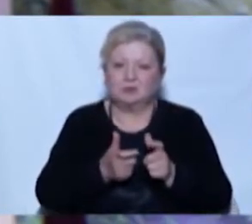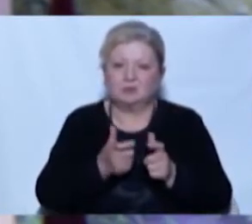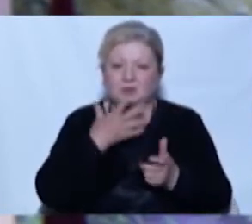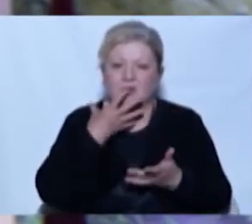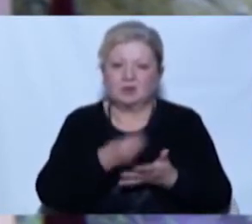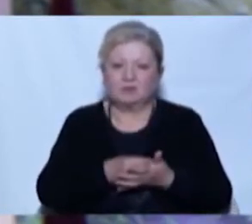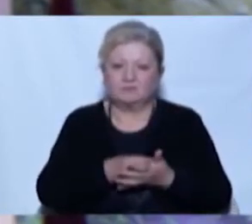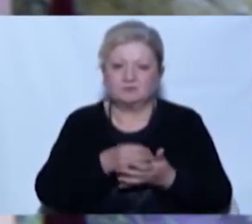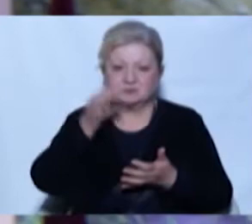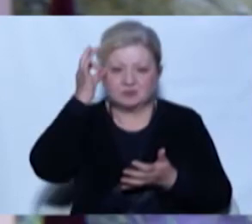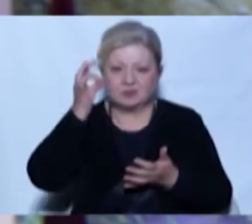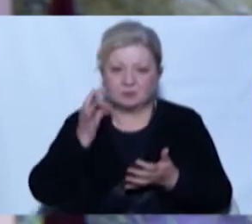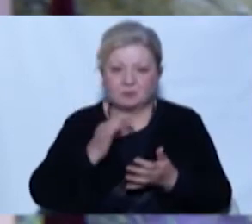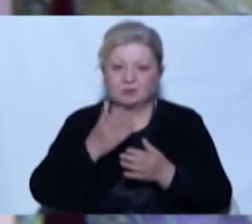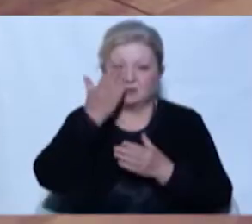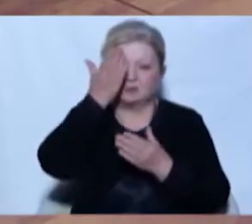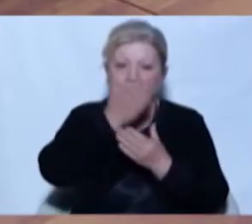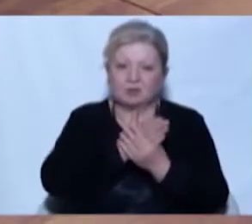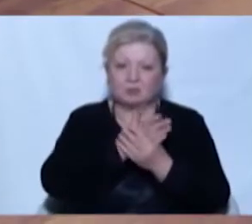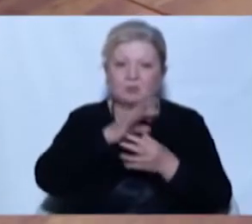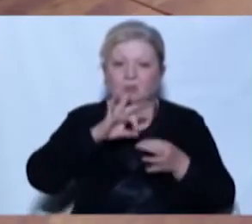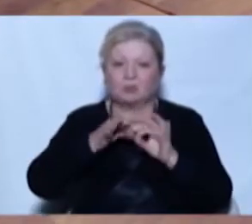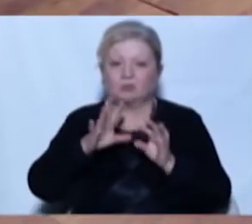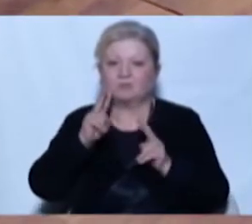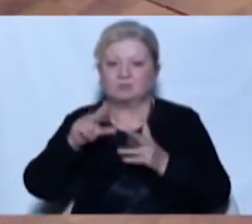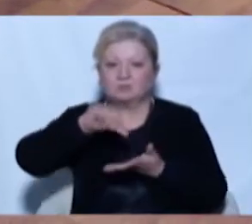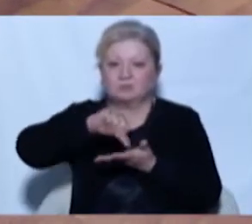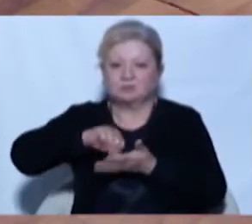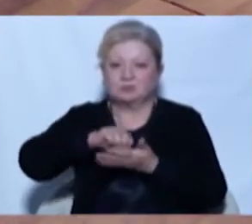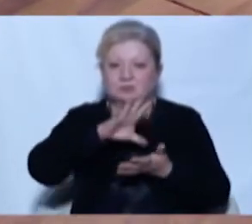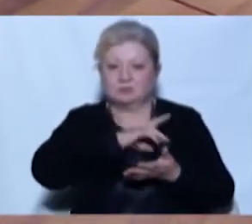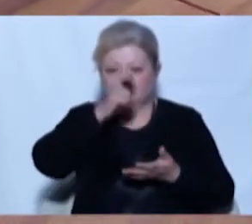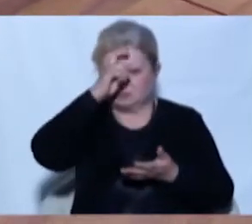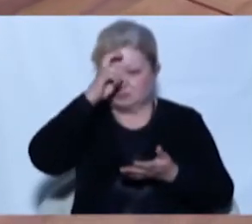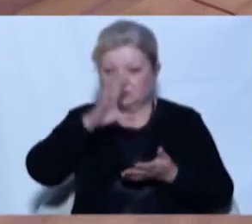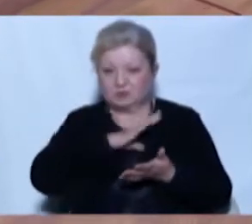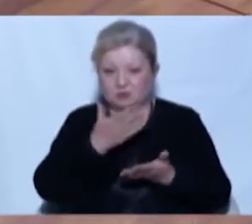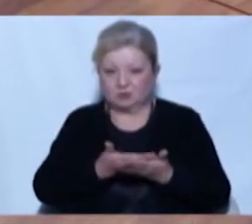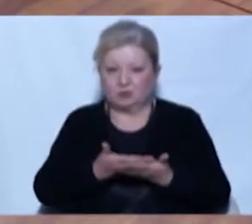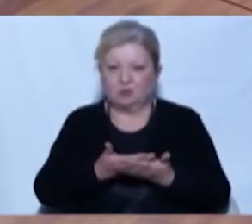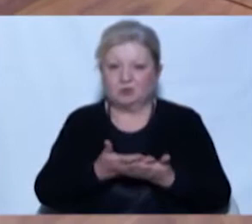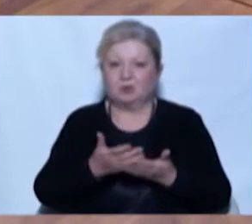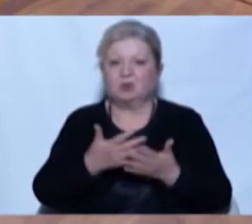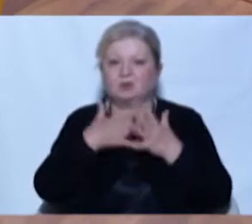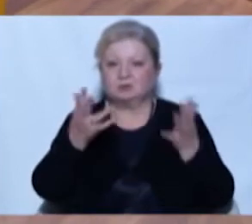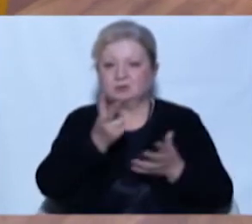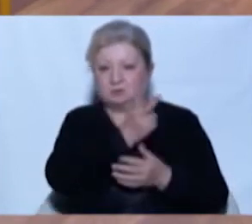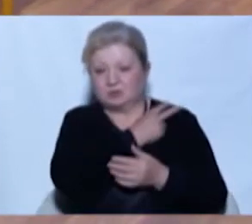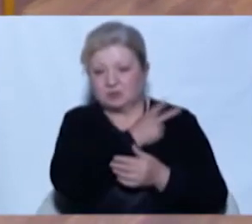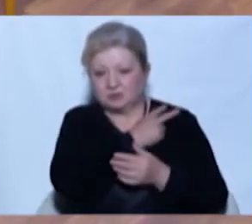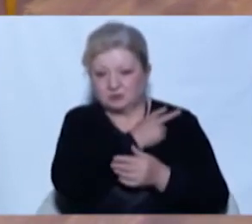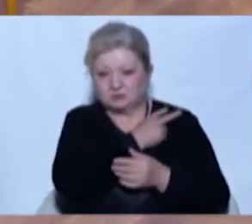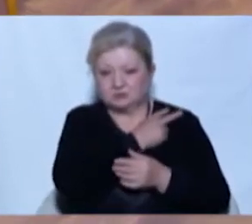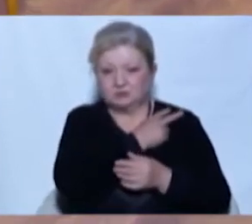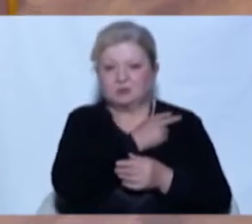თავის დროზე გერმანიის გაყოფის პროცესში მონაწილე სახელმწიფოები. Მინდა გითხრათ, რომ დიდი ბრიტანეთი